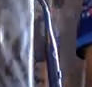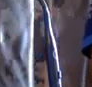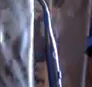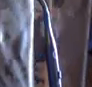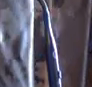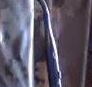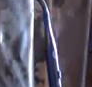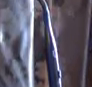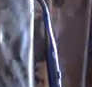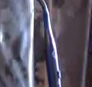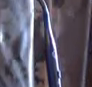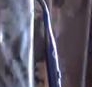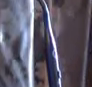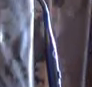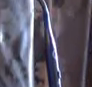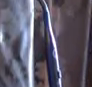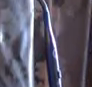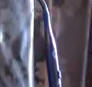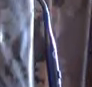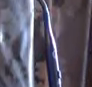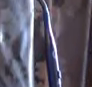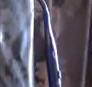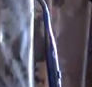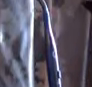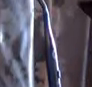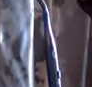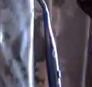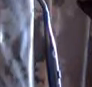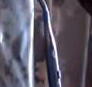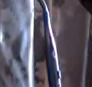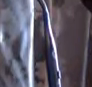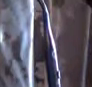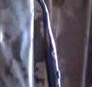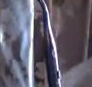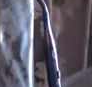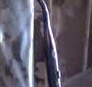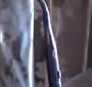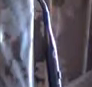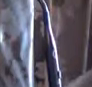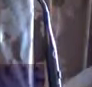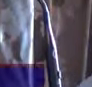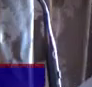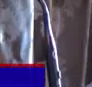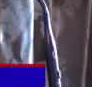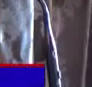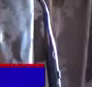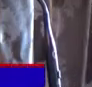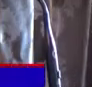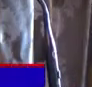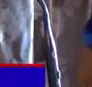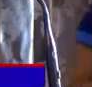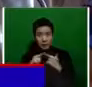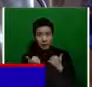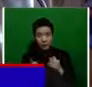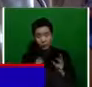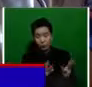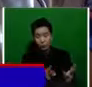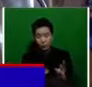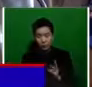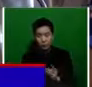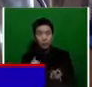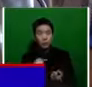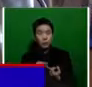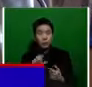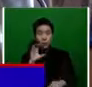สวัสดีค่ะต้อนรับเข้าสู่การแถลงข่าวของศูนย์ข้อมูลโควิด-19 นะคะแน่นอนค่ะวันนี้ประเด็นที่เราจะต้องติดตามกันก็คือเรื่องของมาตรการคว